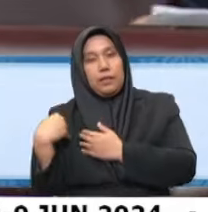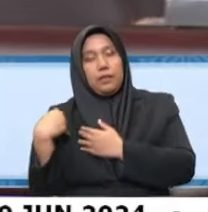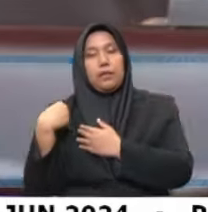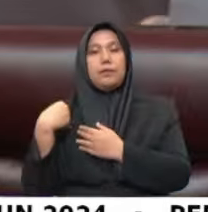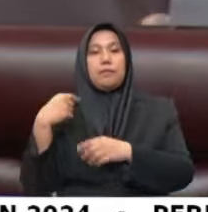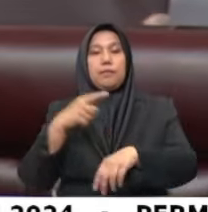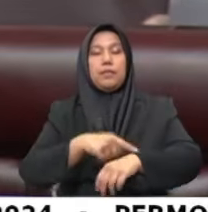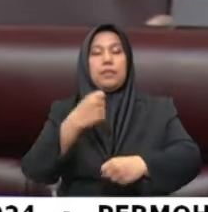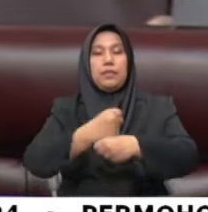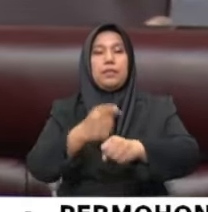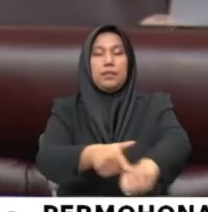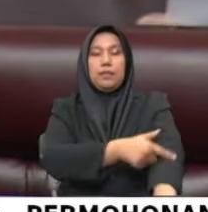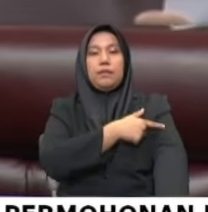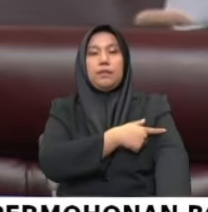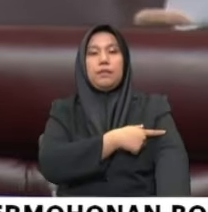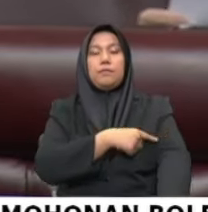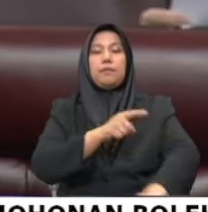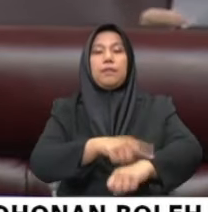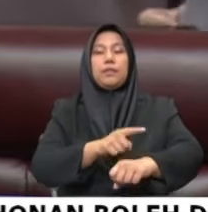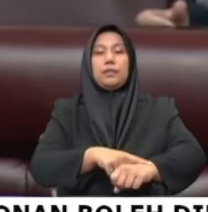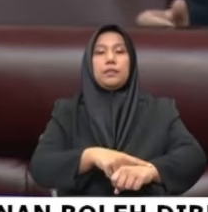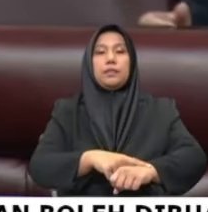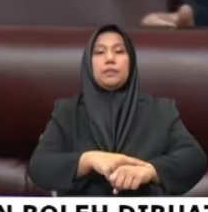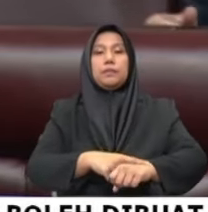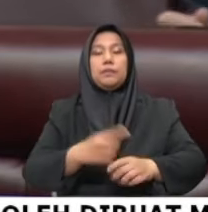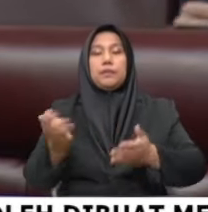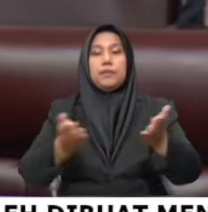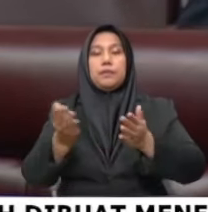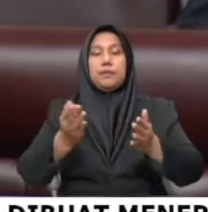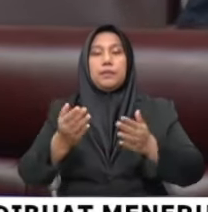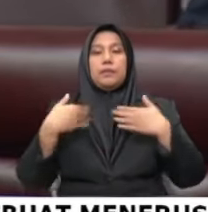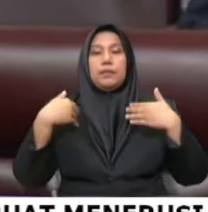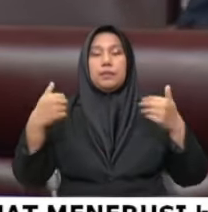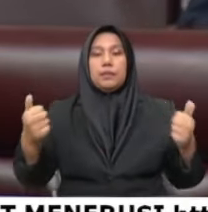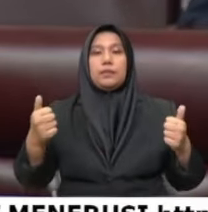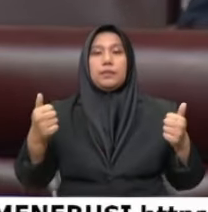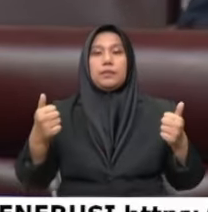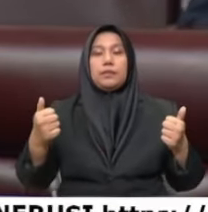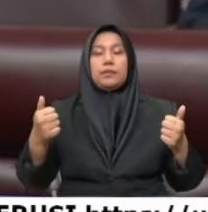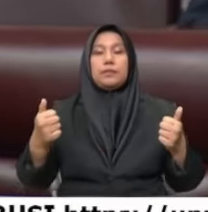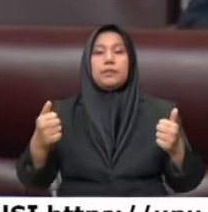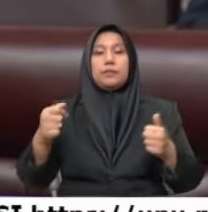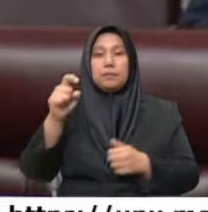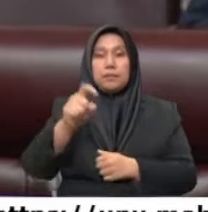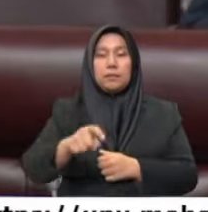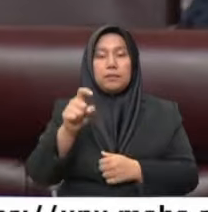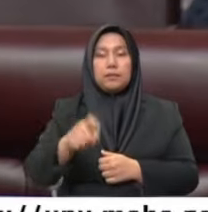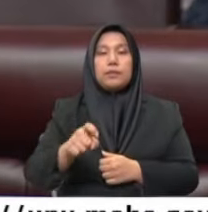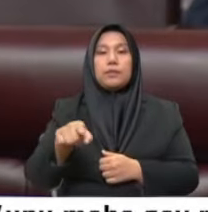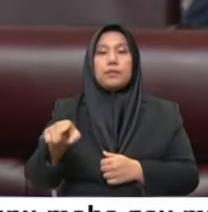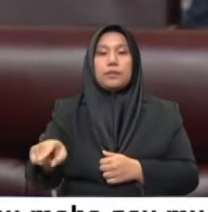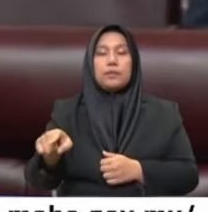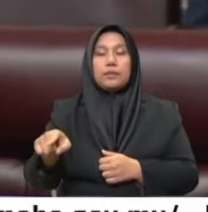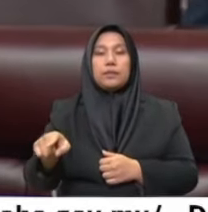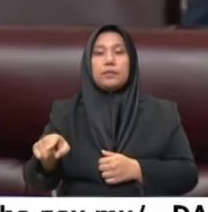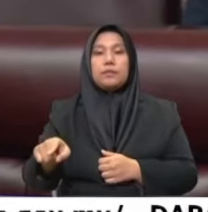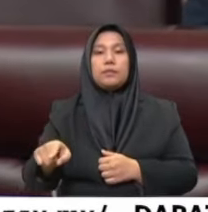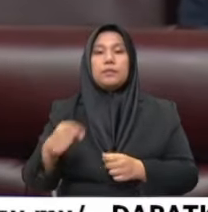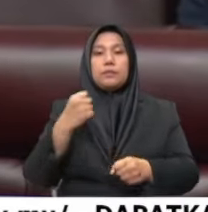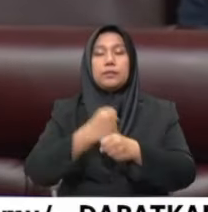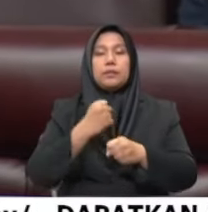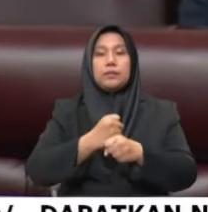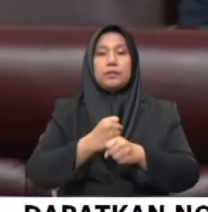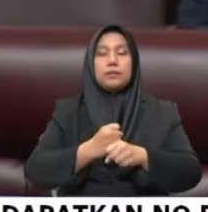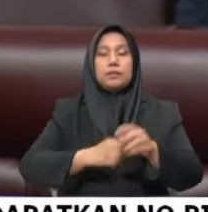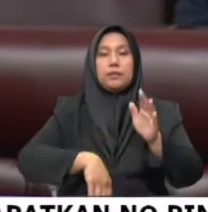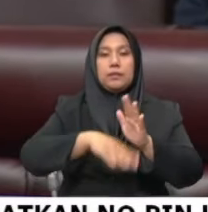panjang, namun dalam masa dan keadaan tertentu, perkhidmatan kesihatan di fasiliti memerlukan anggota kesihatan bertugas melebihi waktu bekerja